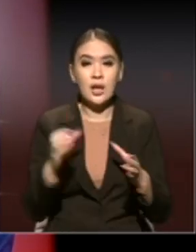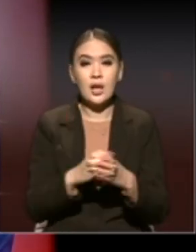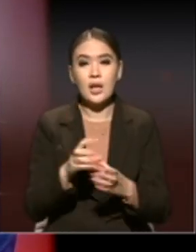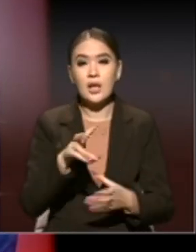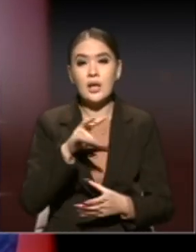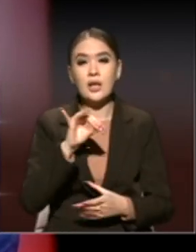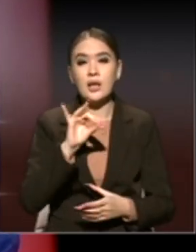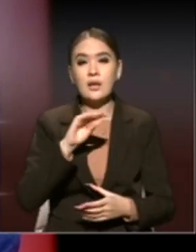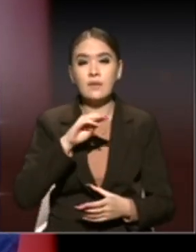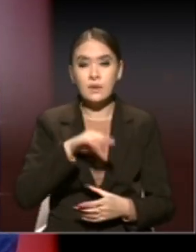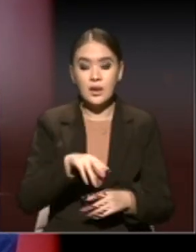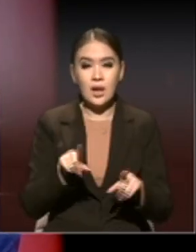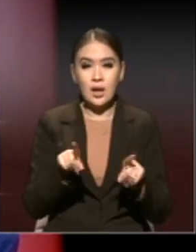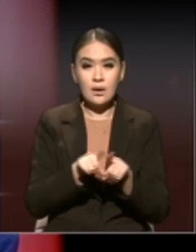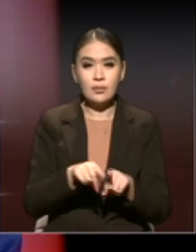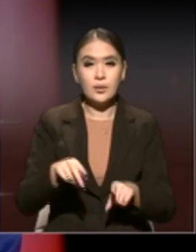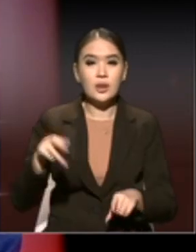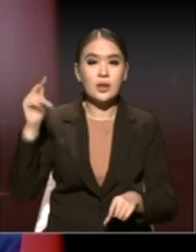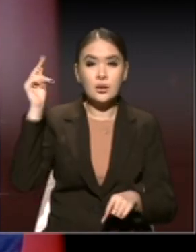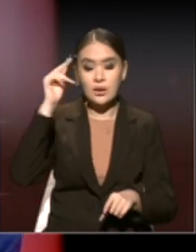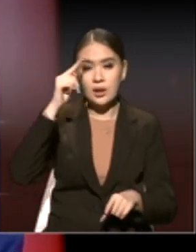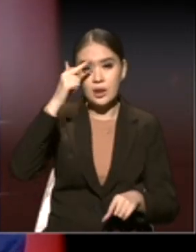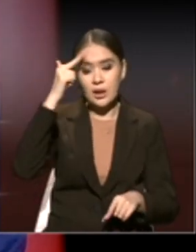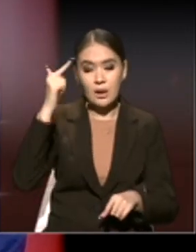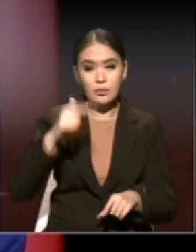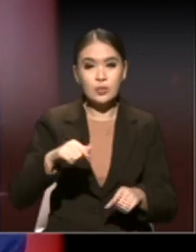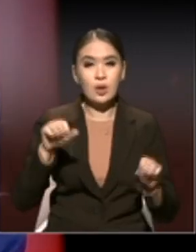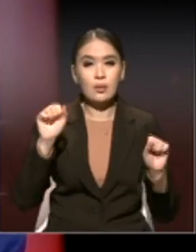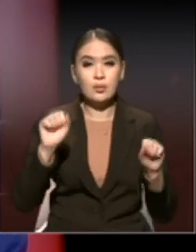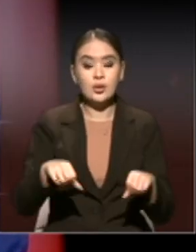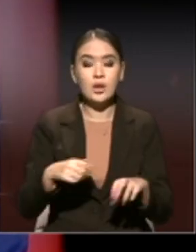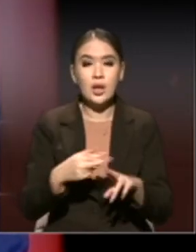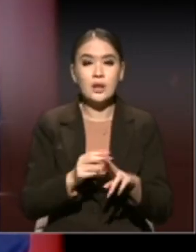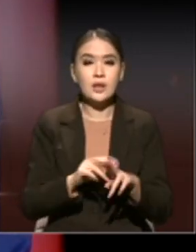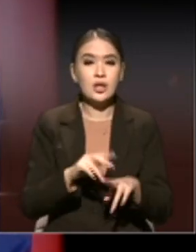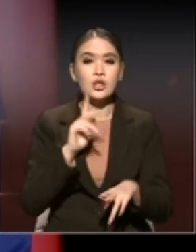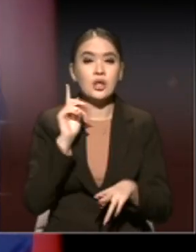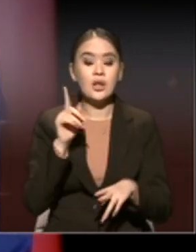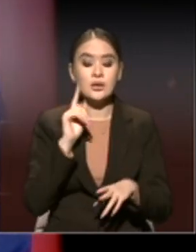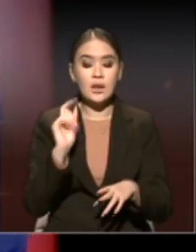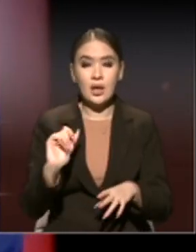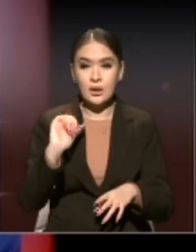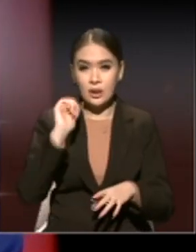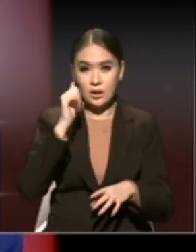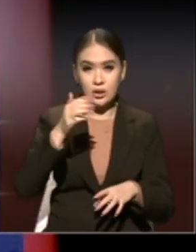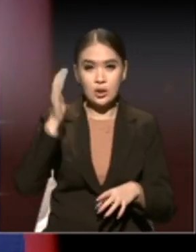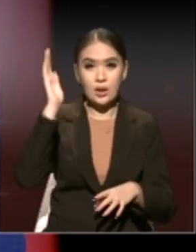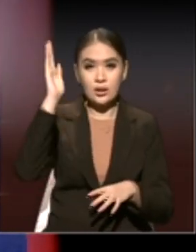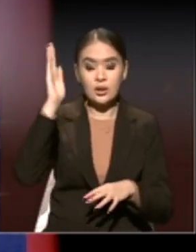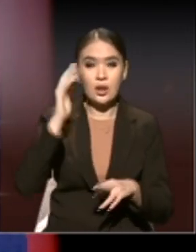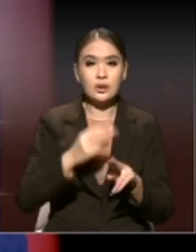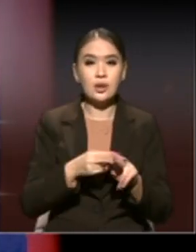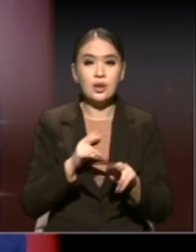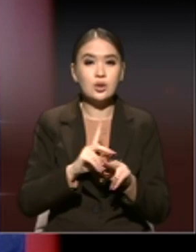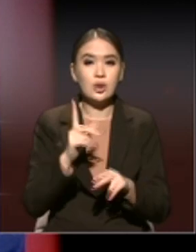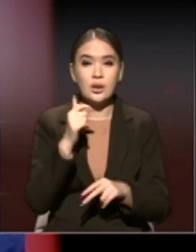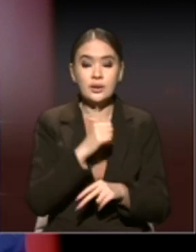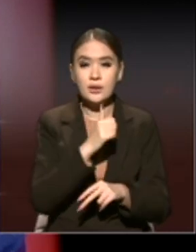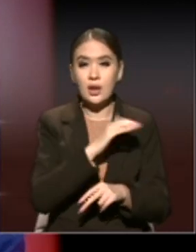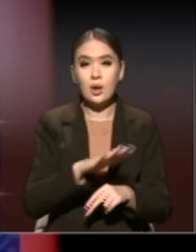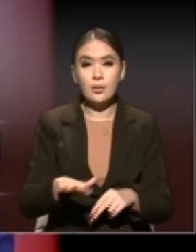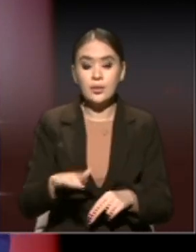ретінде білім алу мүмкіндігін беру керек дегені. Яғни бұл жастар ертең енді жасырын емес қой,